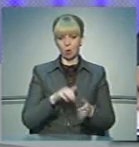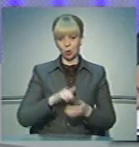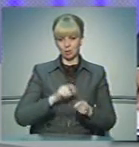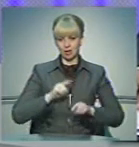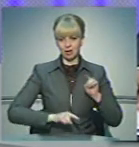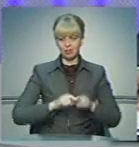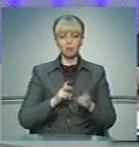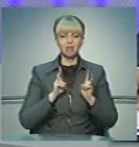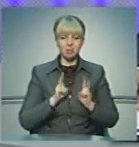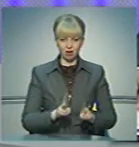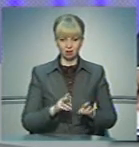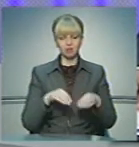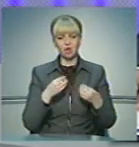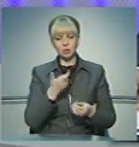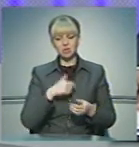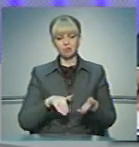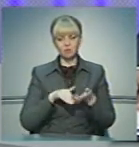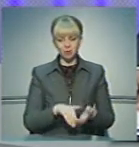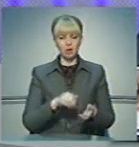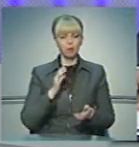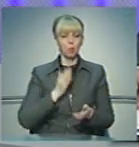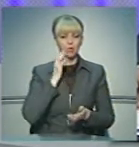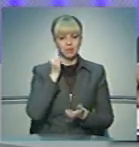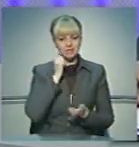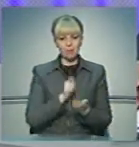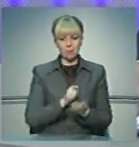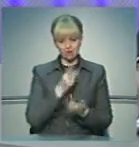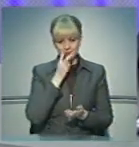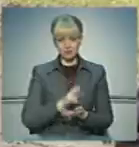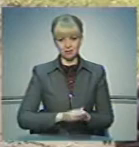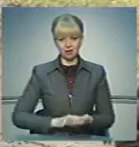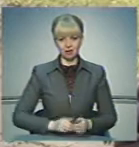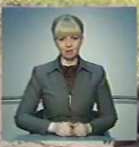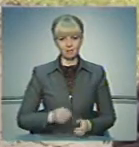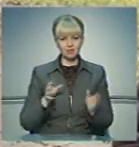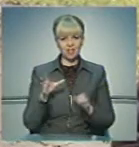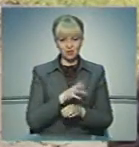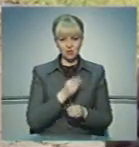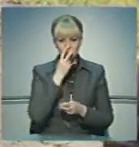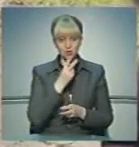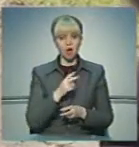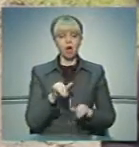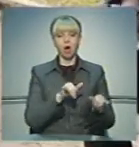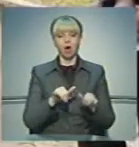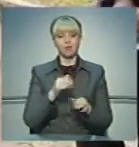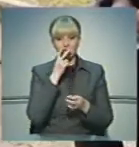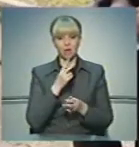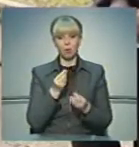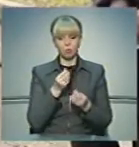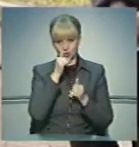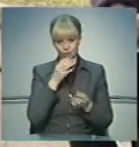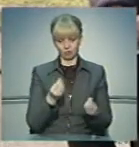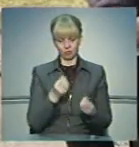від рідних. Як дають собі раду буковинські пенсіонери – далі у сюжеті. На все дивлюся, а купити нічого не можу.